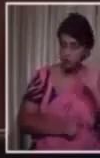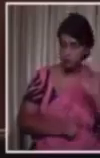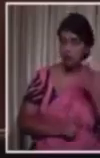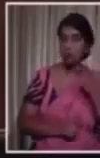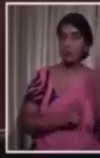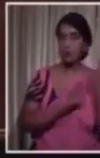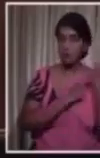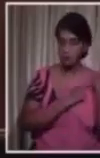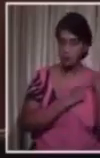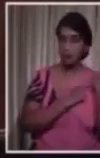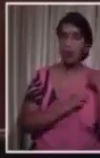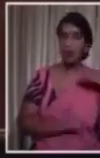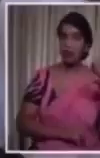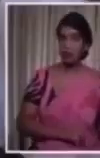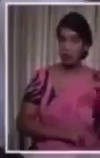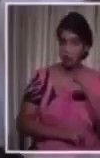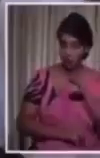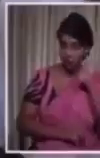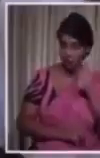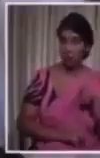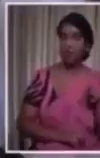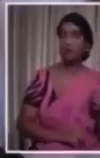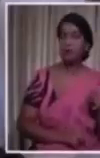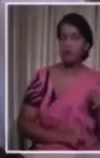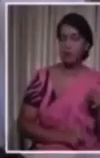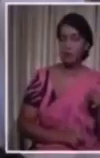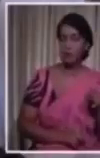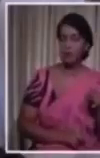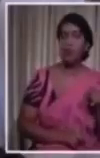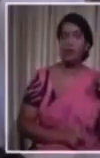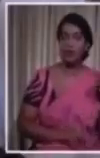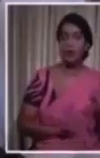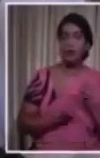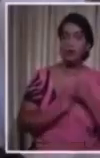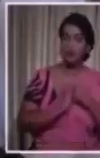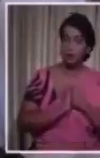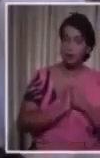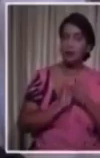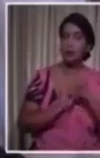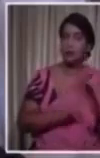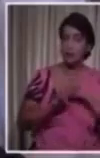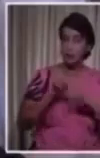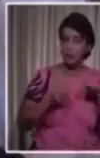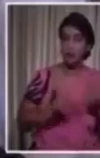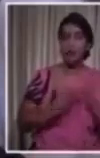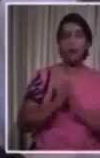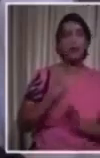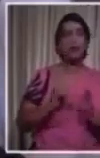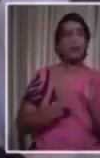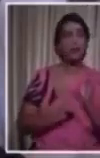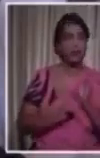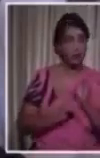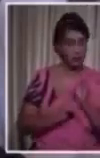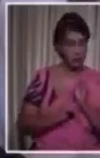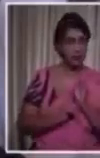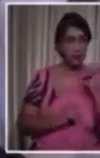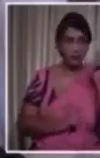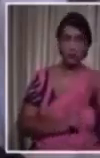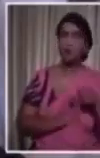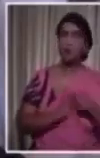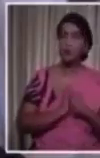tanaturata thora patkara ganeema sandaha Mem garu sabahave mantri varek wana